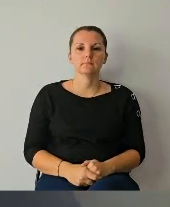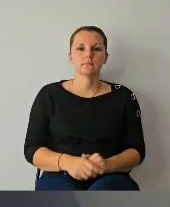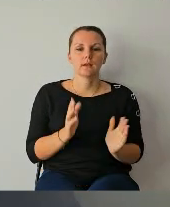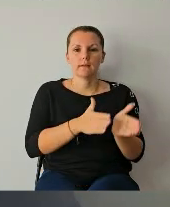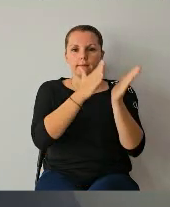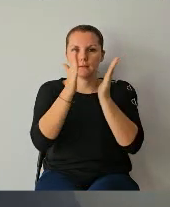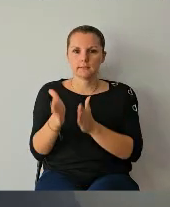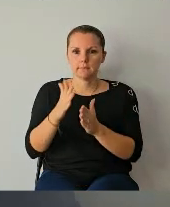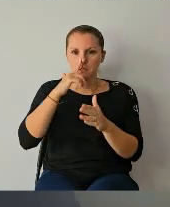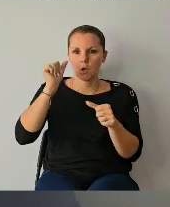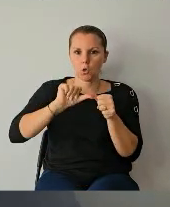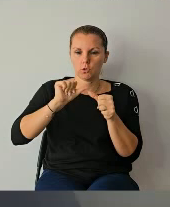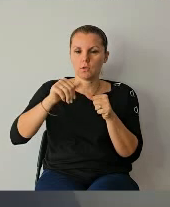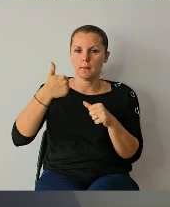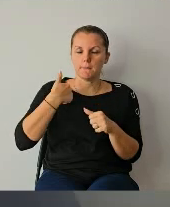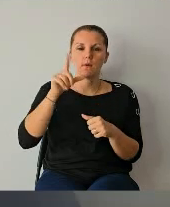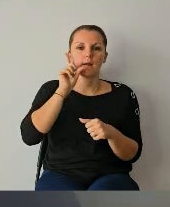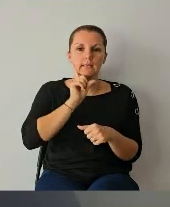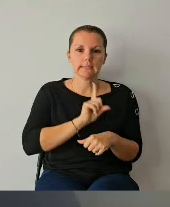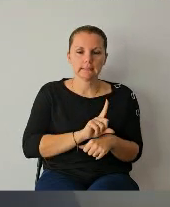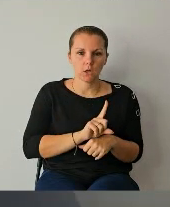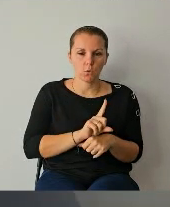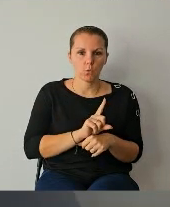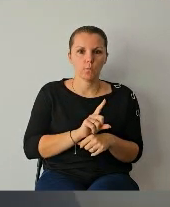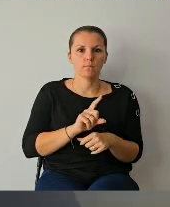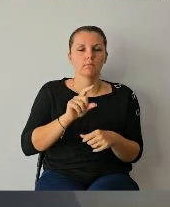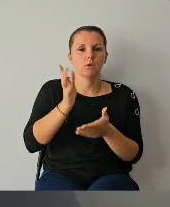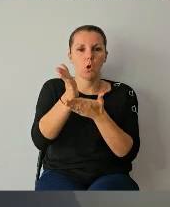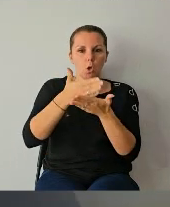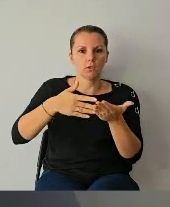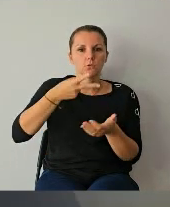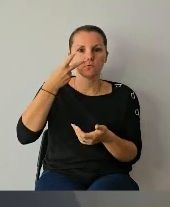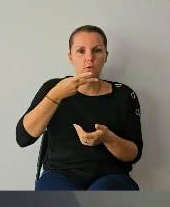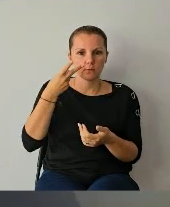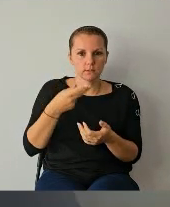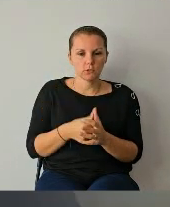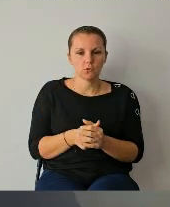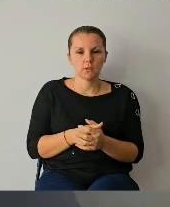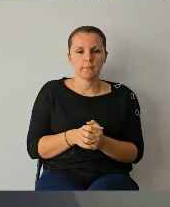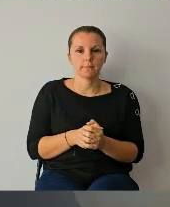Następna kontrola była w Liceum Ogólnokształcącym z oddziałami dwujęzycznymi w Boguchwale.